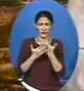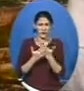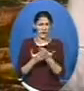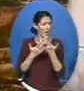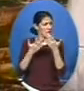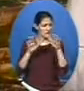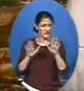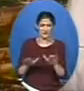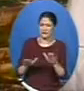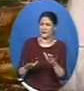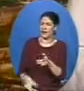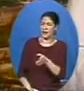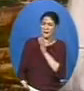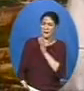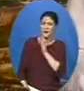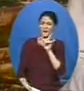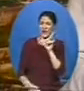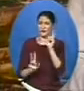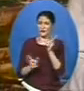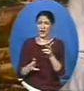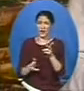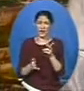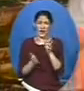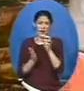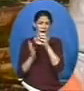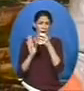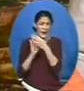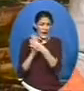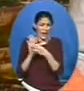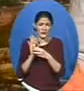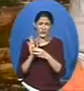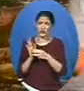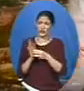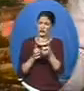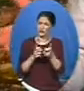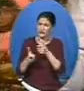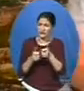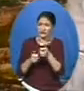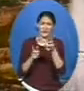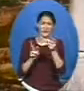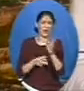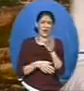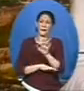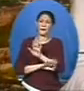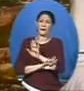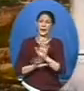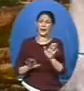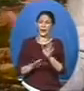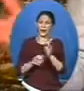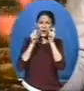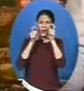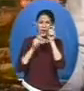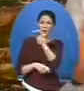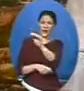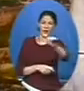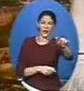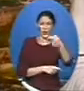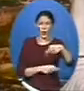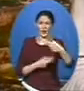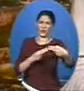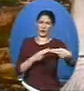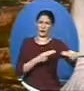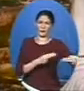אם באפליקציה של פלאפון או אם בשעון מעורר, ויקראו לכל המתפללים, גם בלי להדיר את שנתם של כל